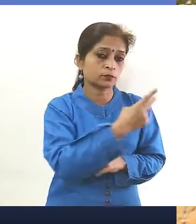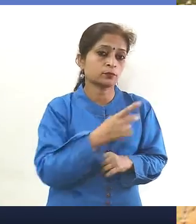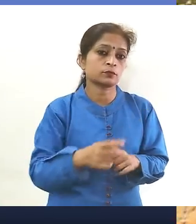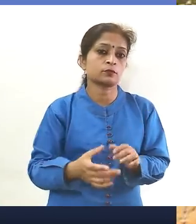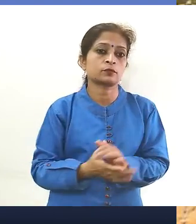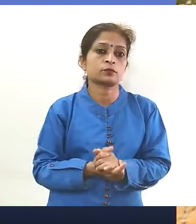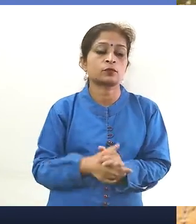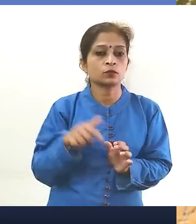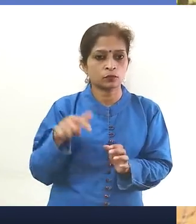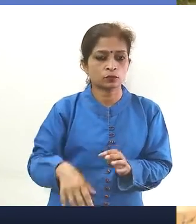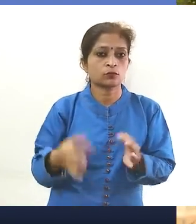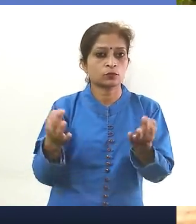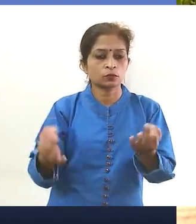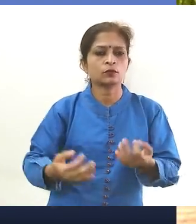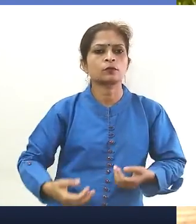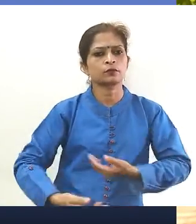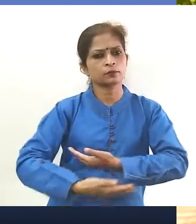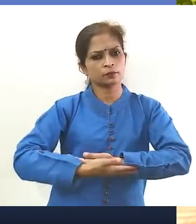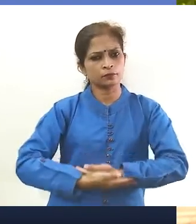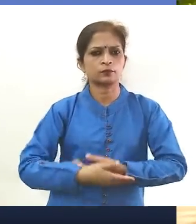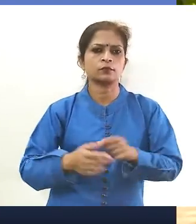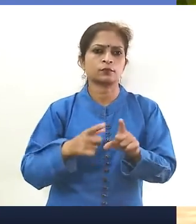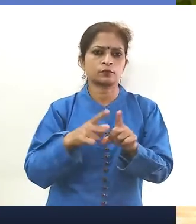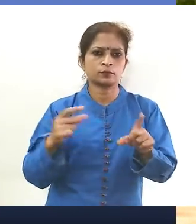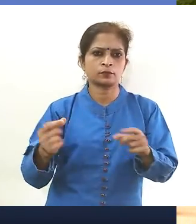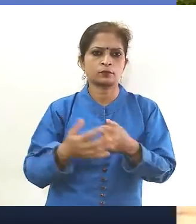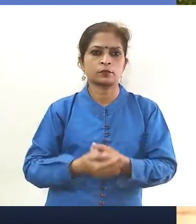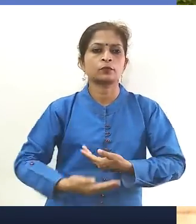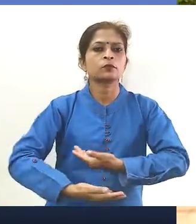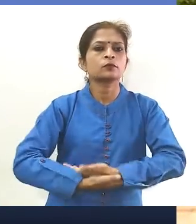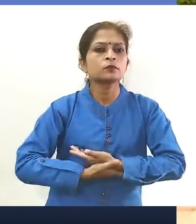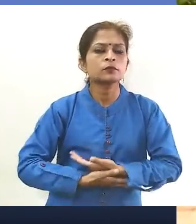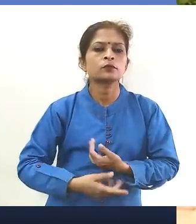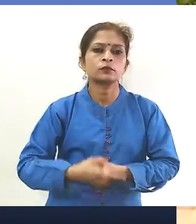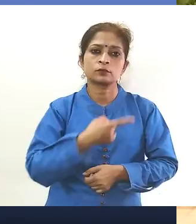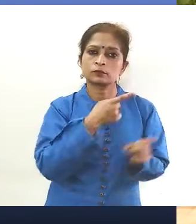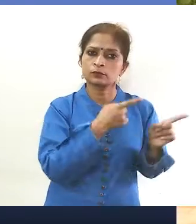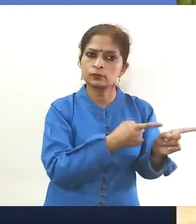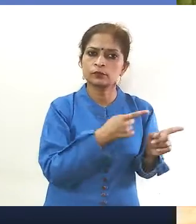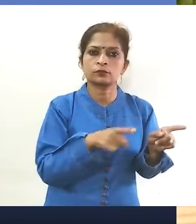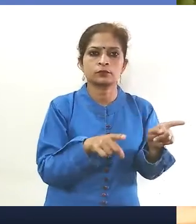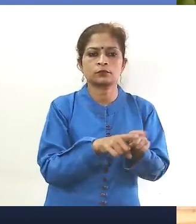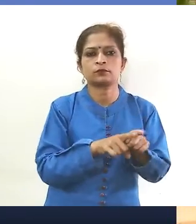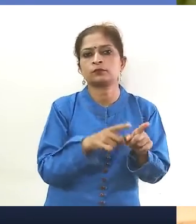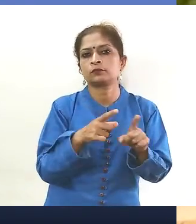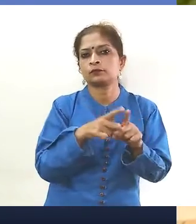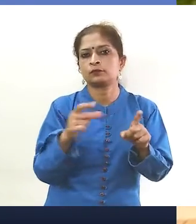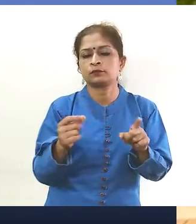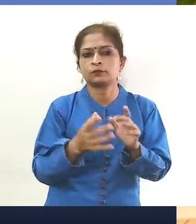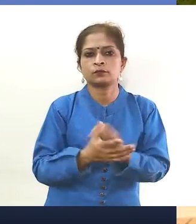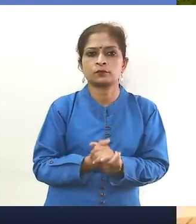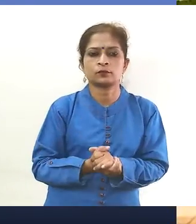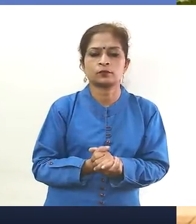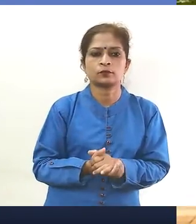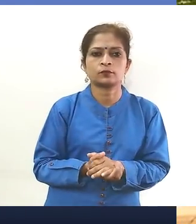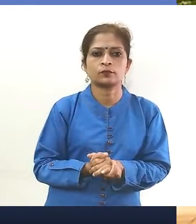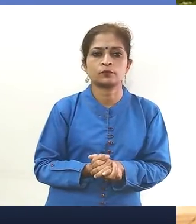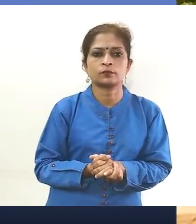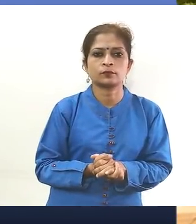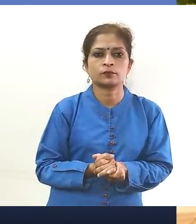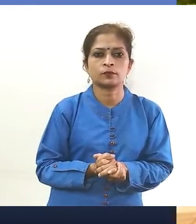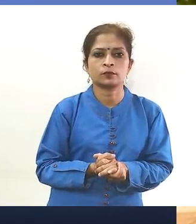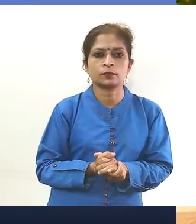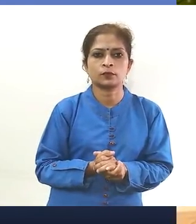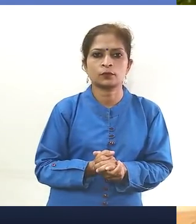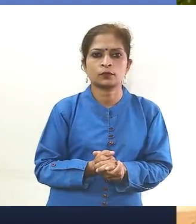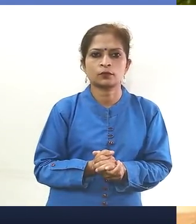और एक अभ्यास बैठ करके, कम से कम बैठ करके, या तो ये अभ्यास कर ले ऐसे, ये पेट के लिए, पेट के लिए, ओवर वेट के लिए बहुत अच्छा है।